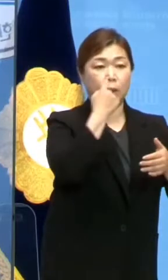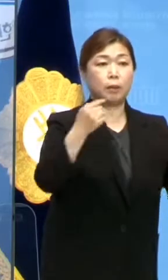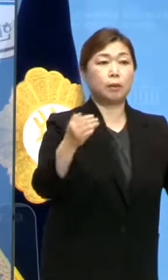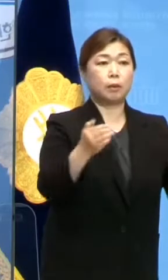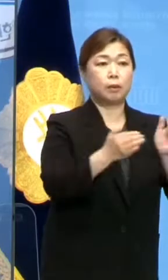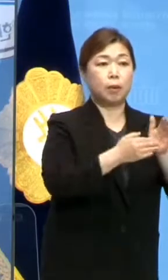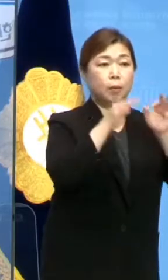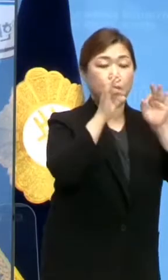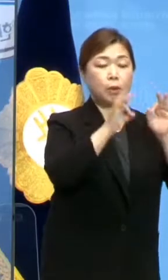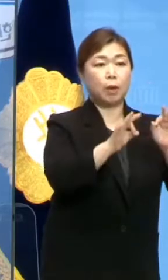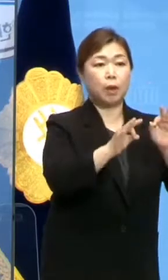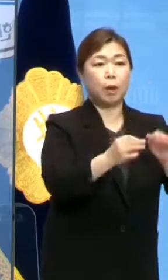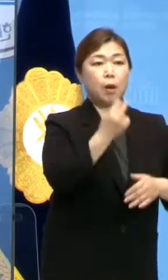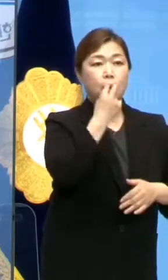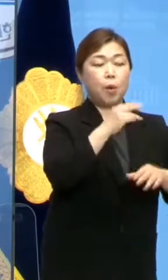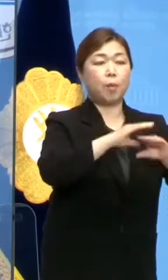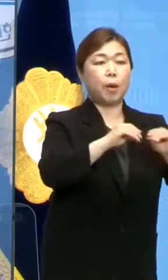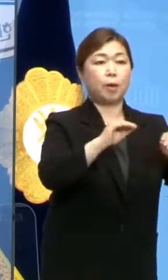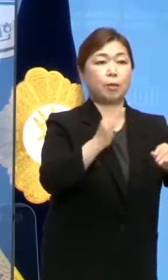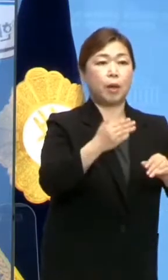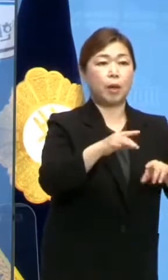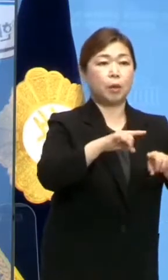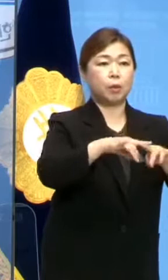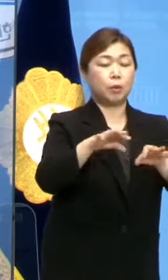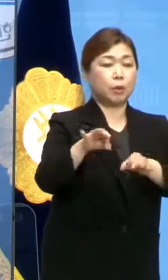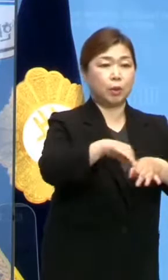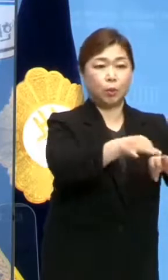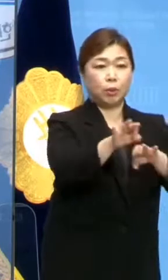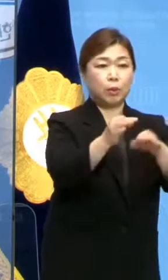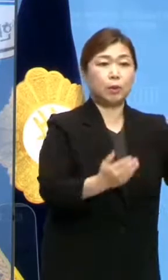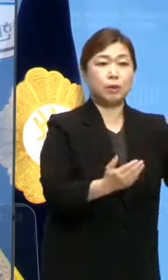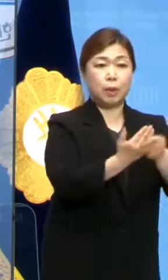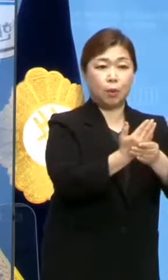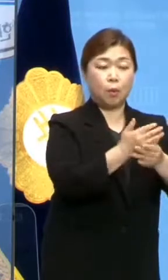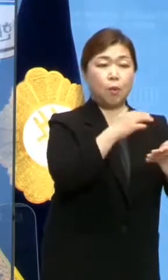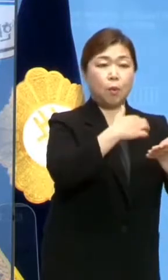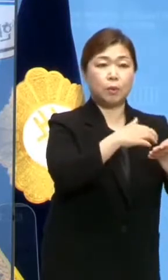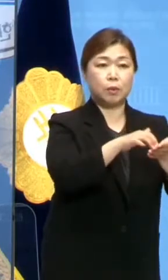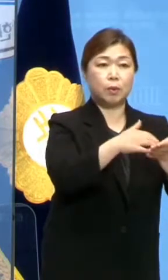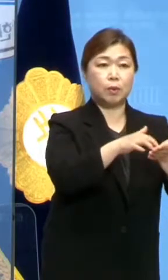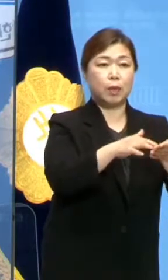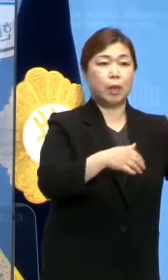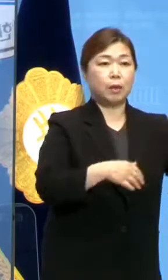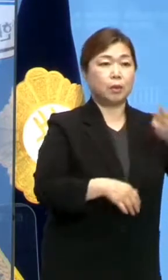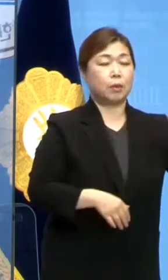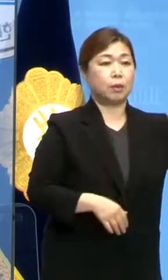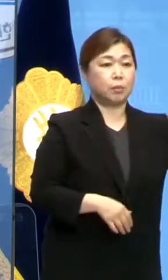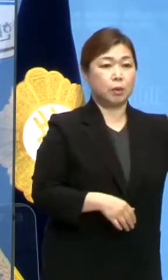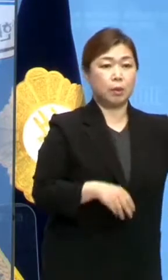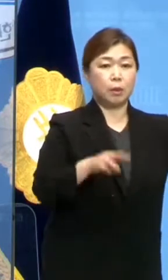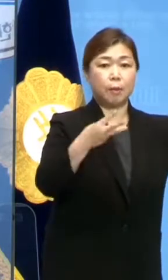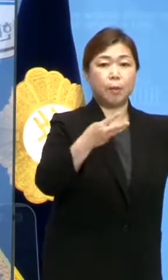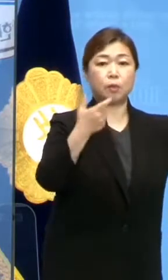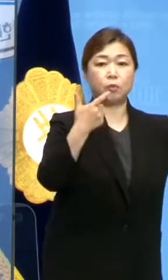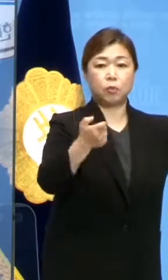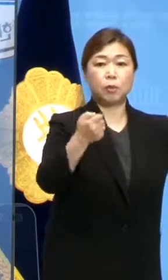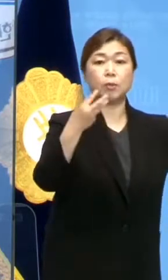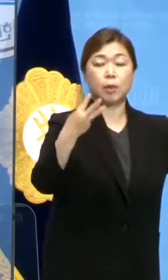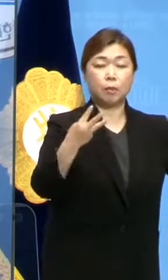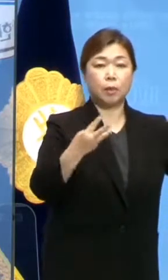따르면 보험 처리 된 전동 킥보드 2 사고 건수는 2017년 363